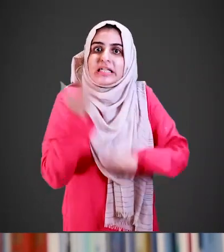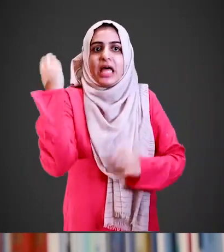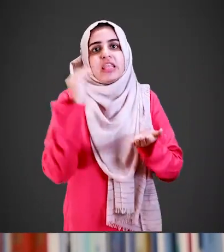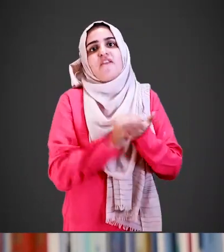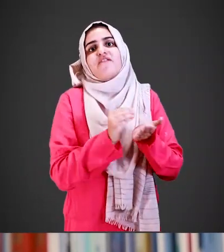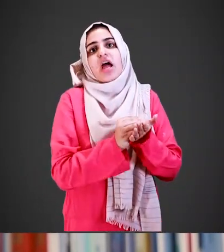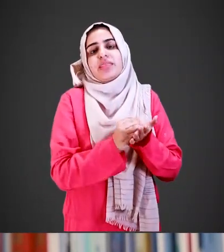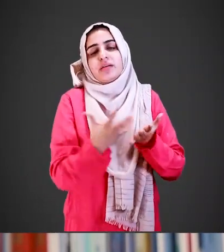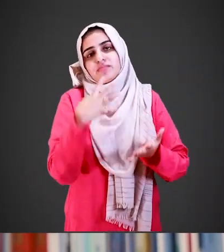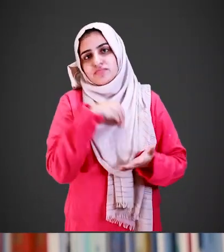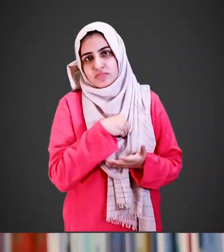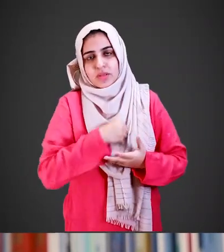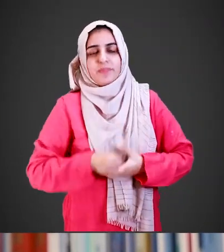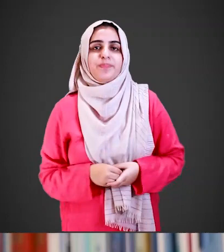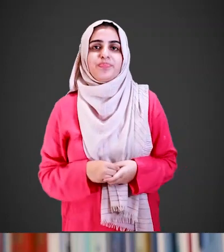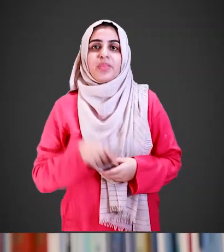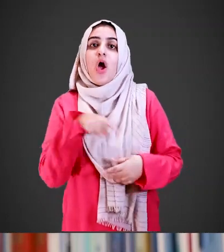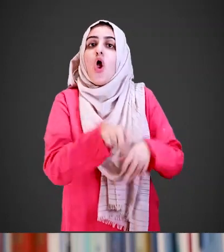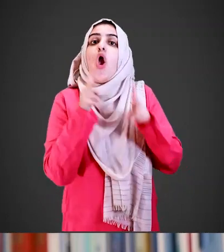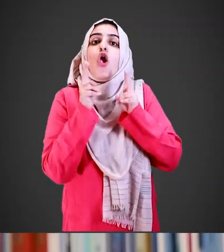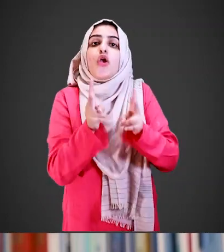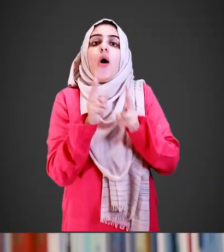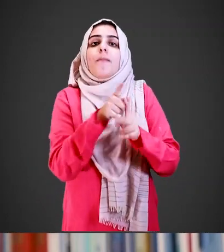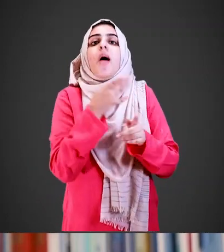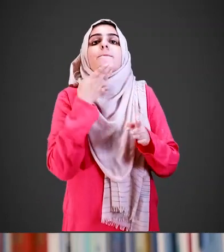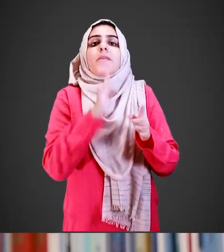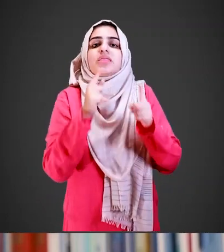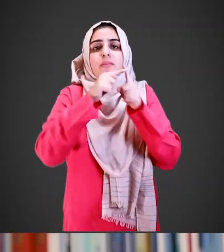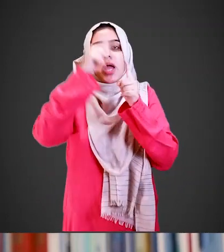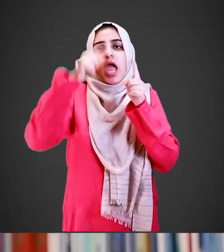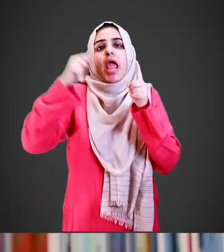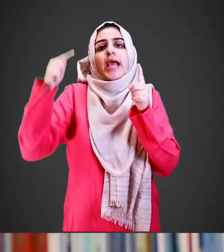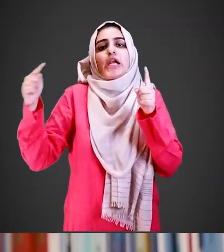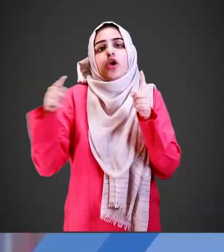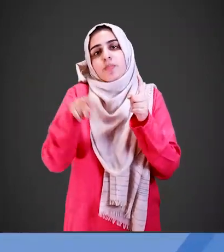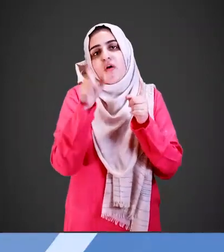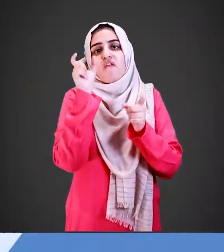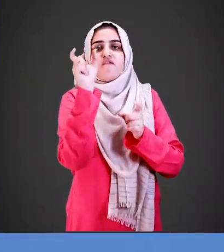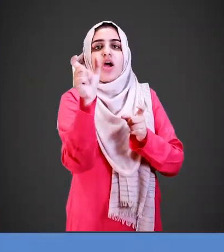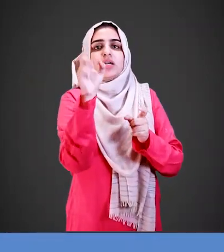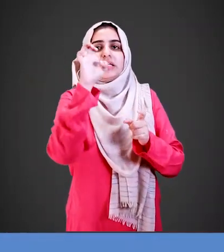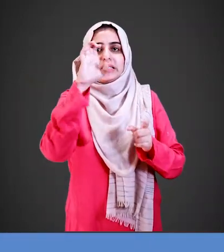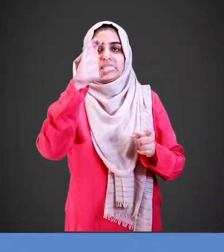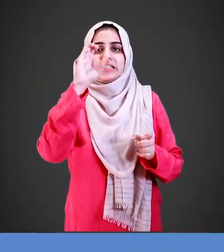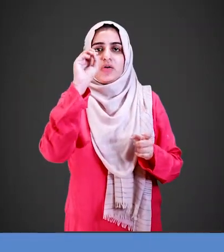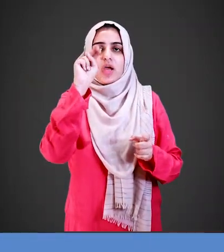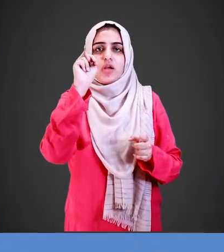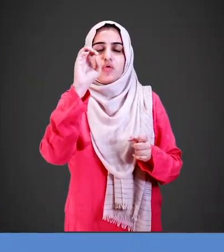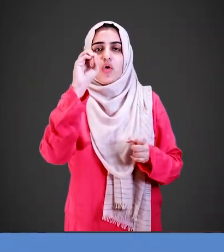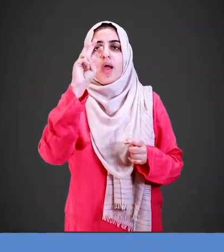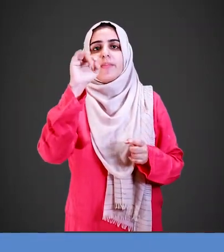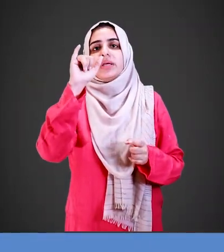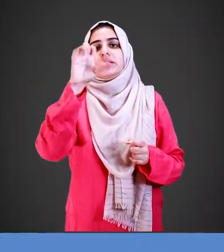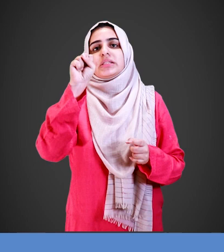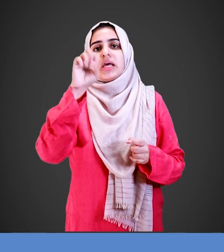ज़्यादा फ़ायदा हासिल कर सकें। तो आम ज़बान में इसको माशियात या इकनॉमिक्स कहा जाता है।